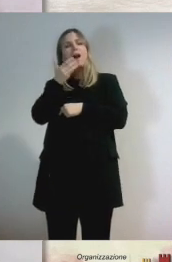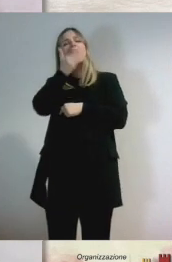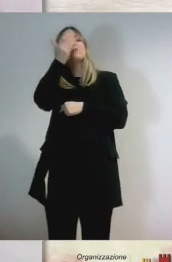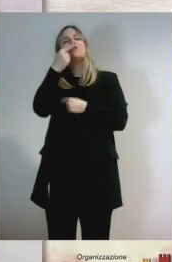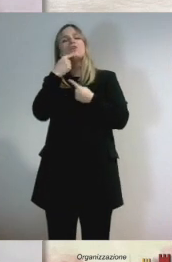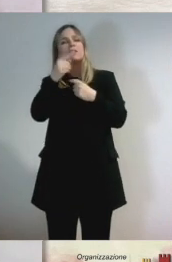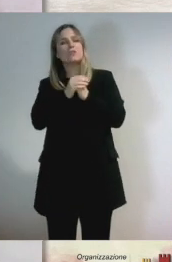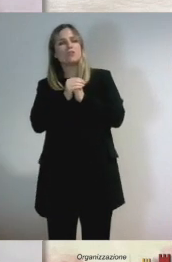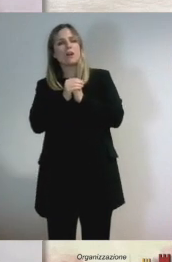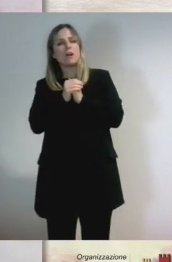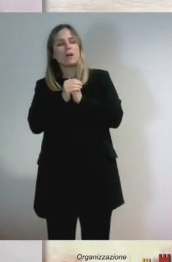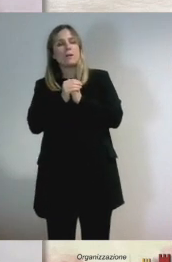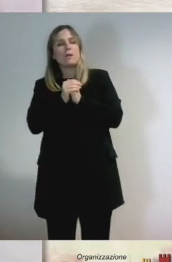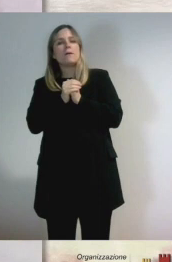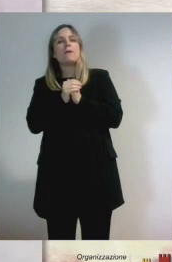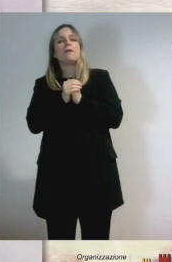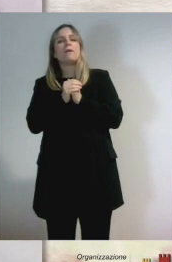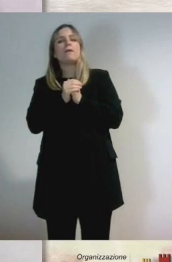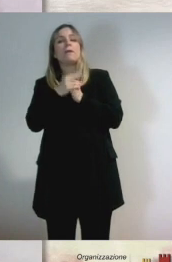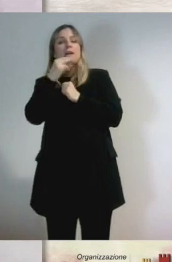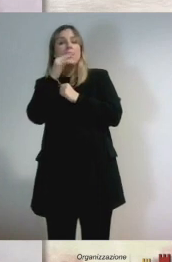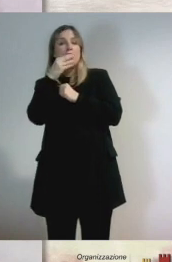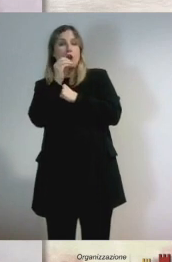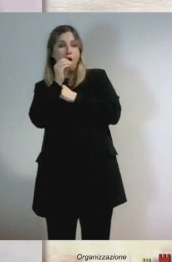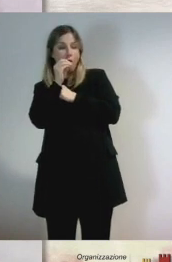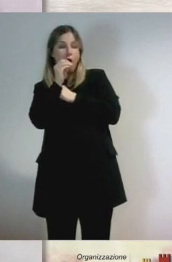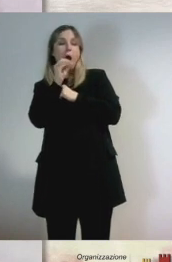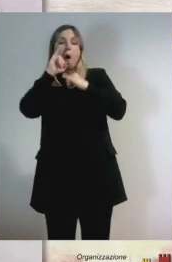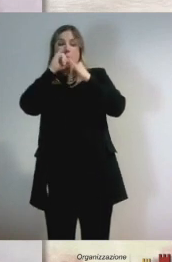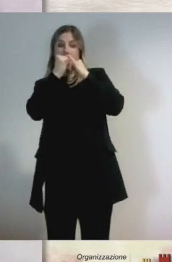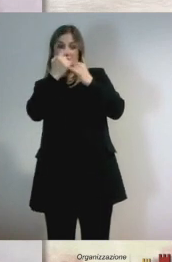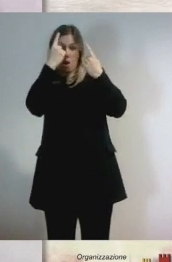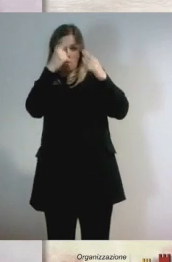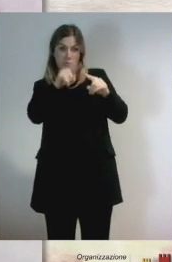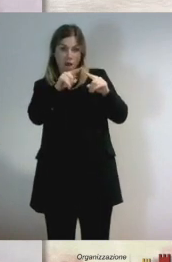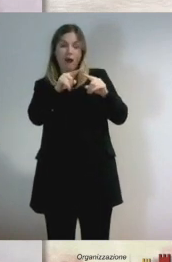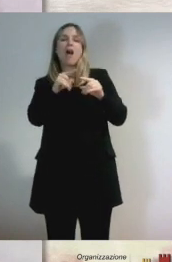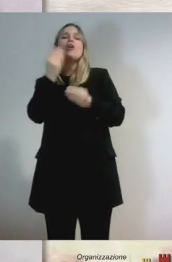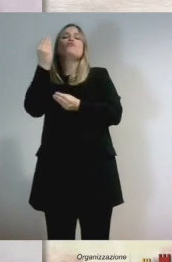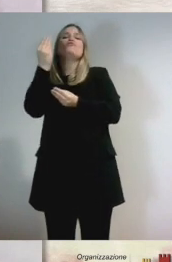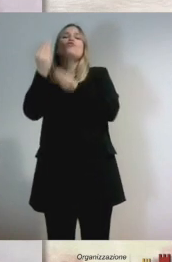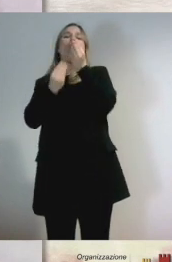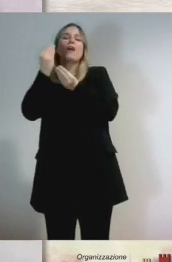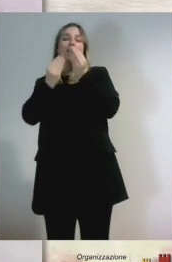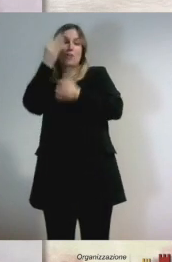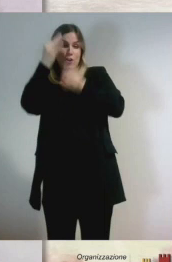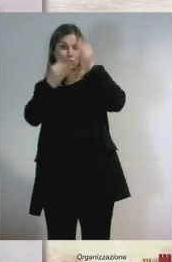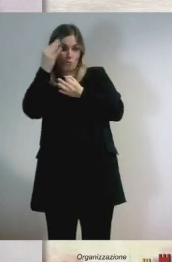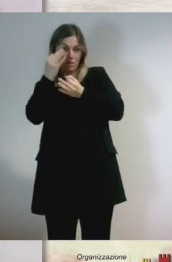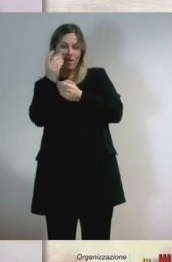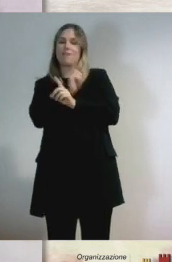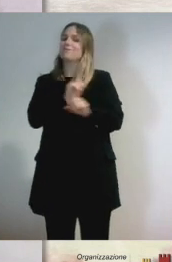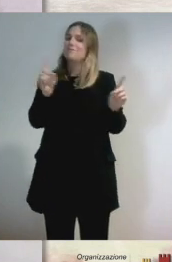Nino non è mica da questi particolari che si giudica un giocatore un giocatore lo vedi dal coraggio